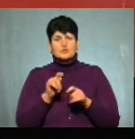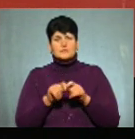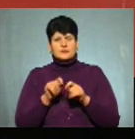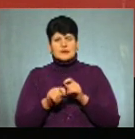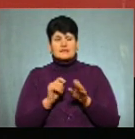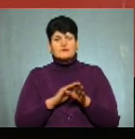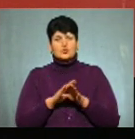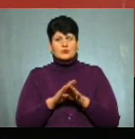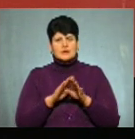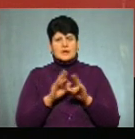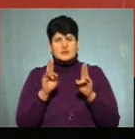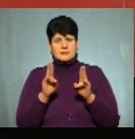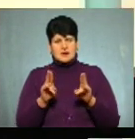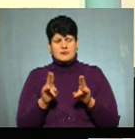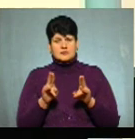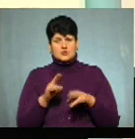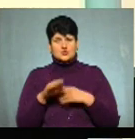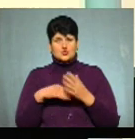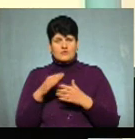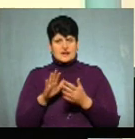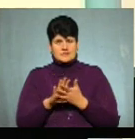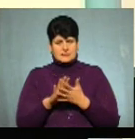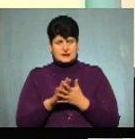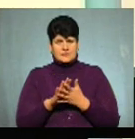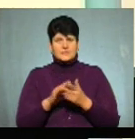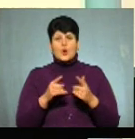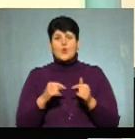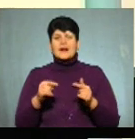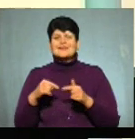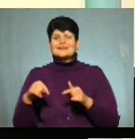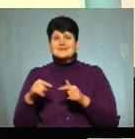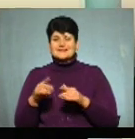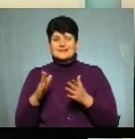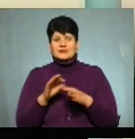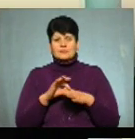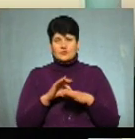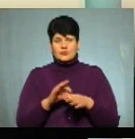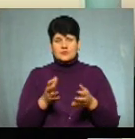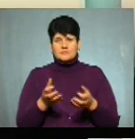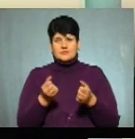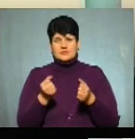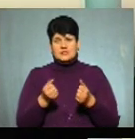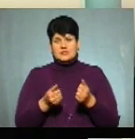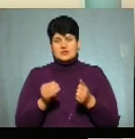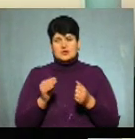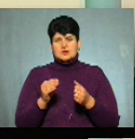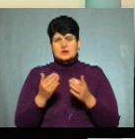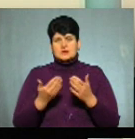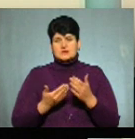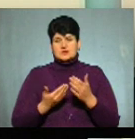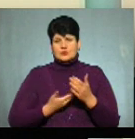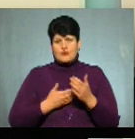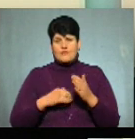виконанням правил сортування сміття? Ну, безпосередньо організації, які здійснюють утримання житлового фонду, будуть